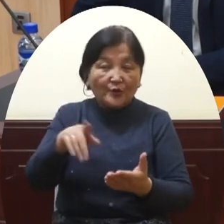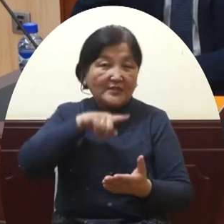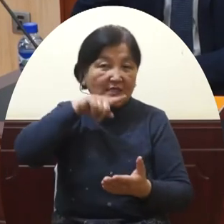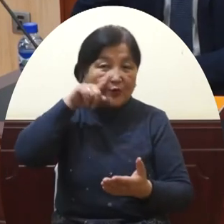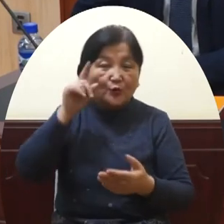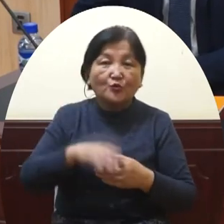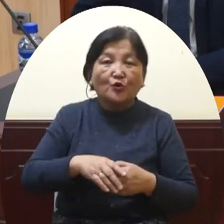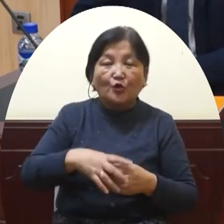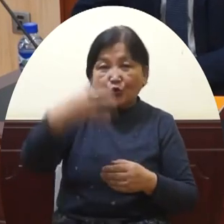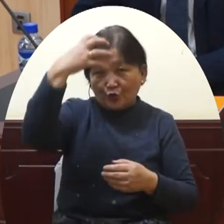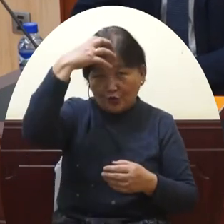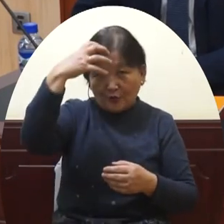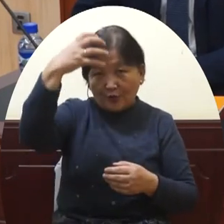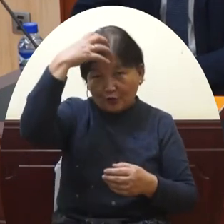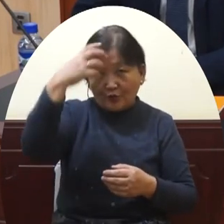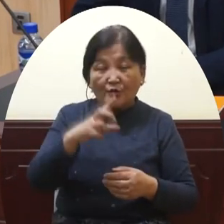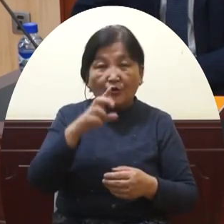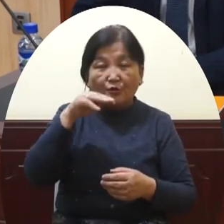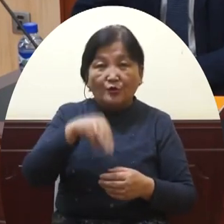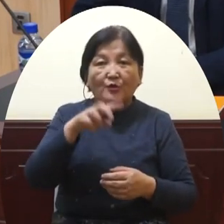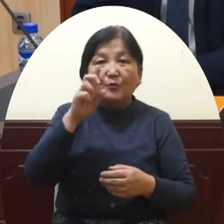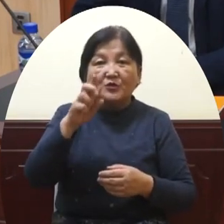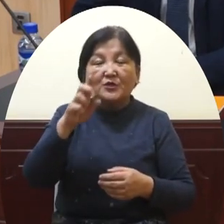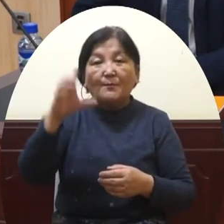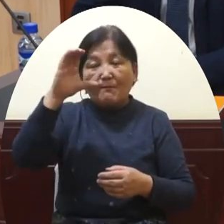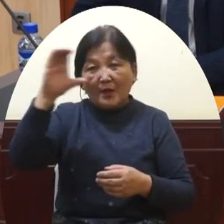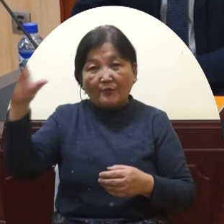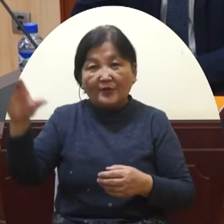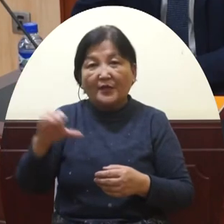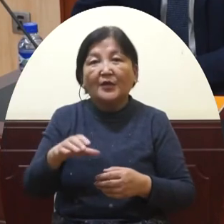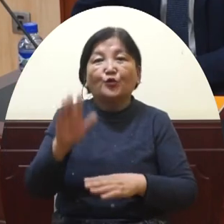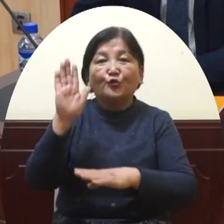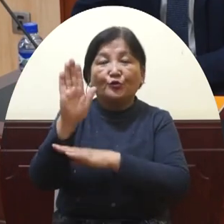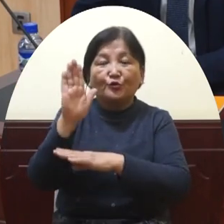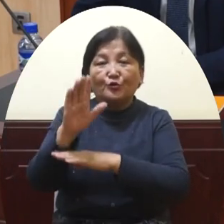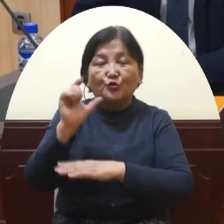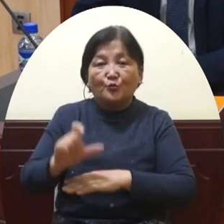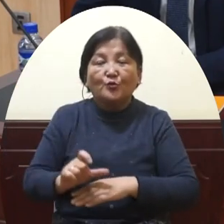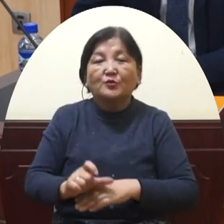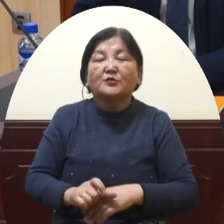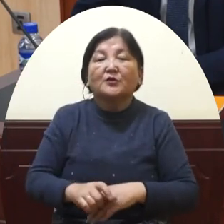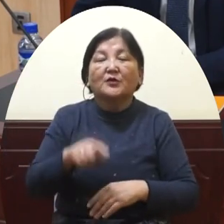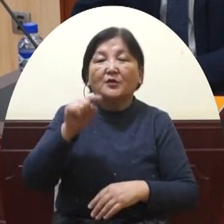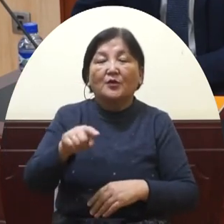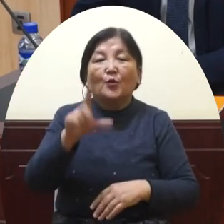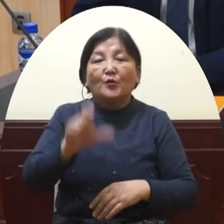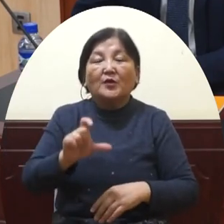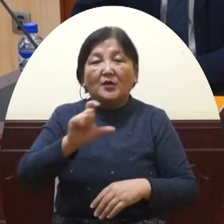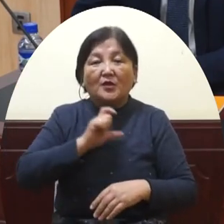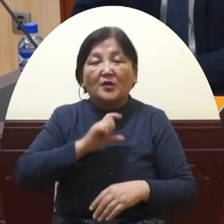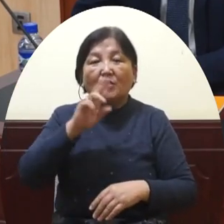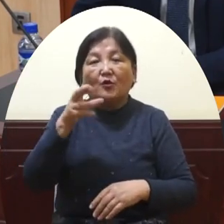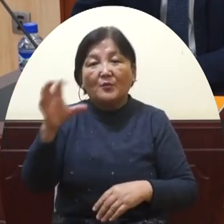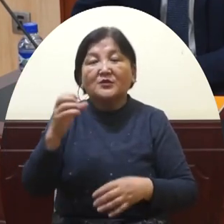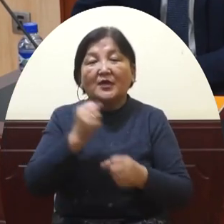замун төрийн болоо төрийн бас болох юм тэр дундаа бас ингээд сонгуулийн гарааны гэдэг нь төлөөлөл бас байгаа хүний хүмүүсийн хамгийн ажилтнууд байгаа. За